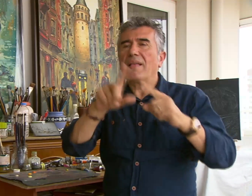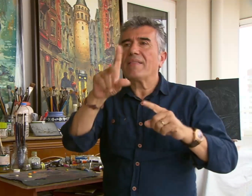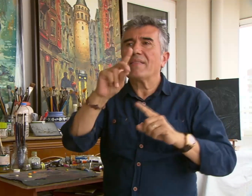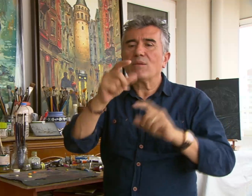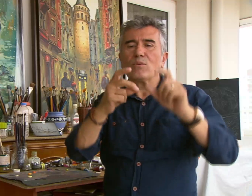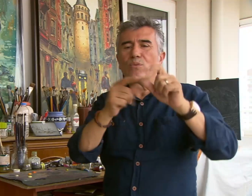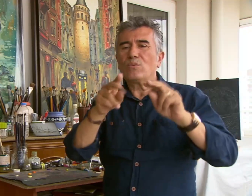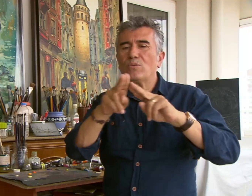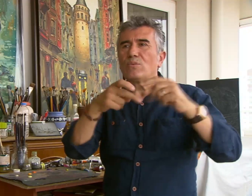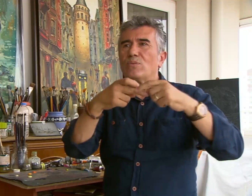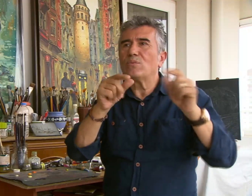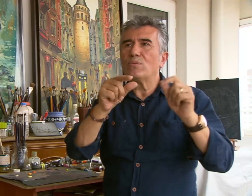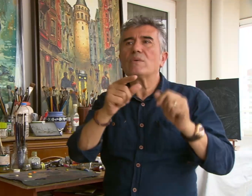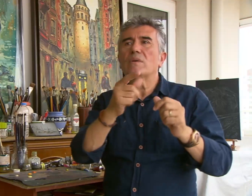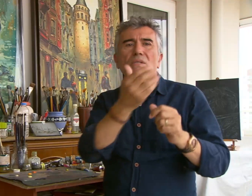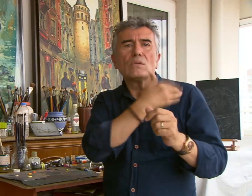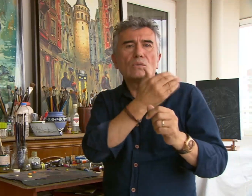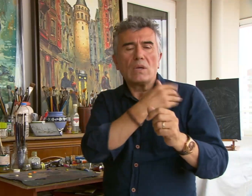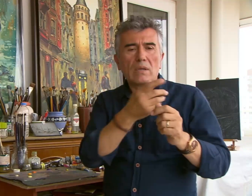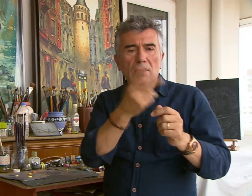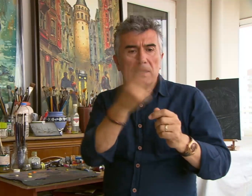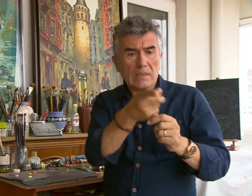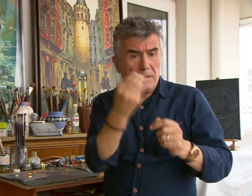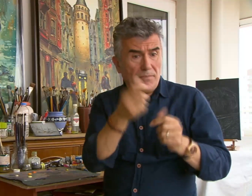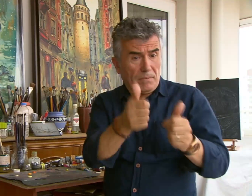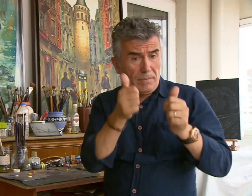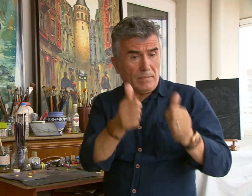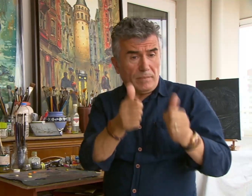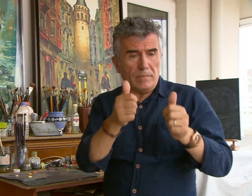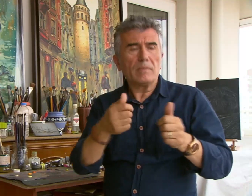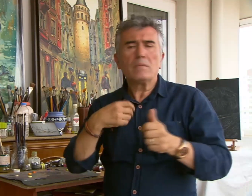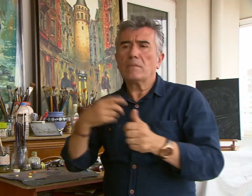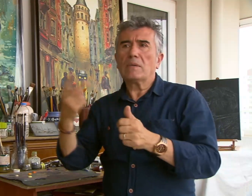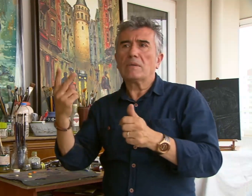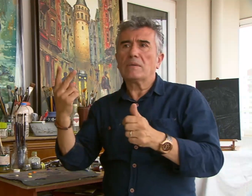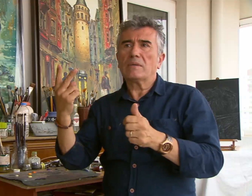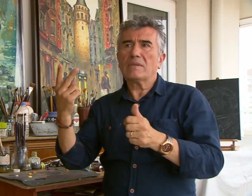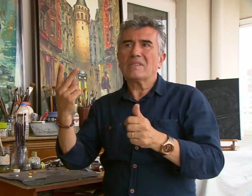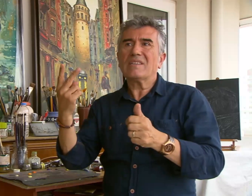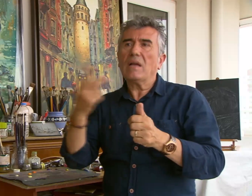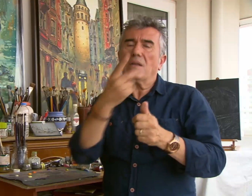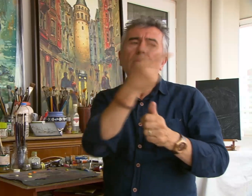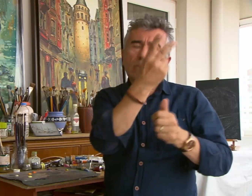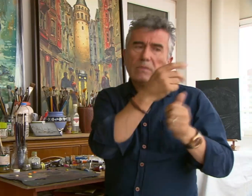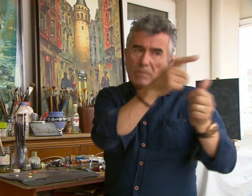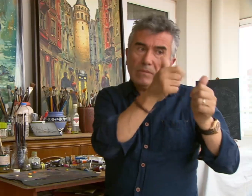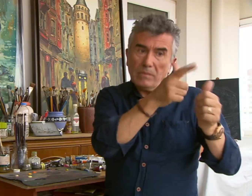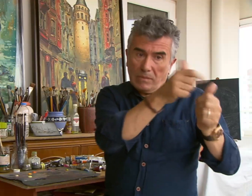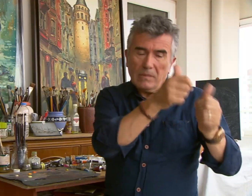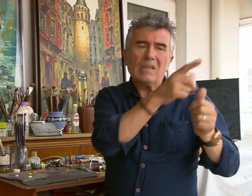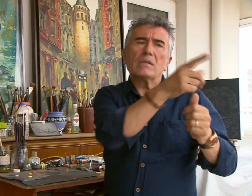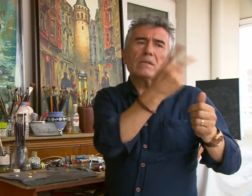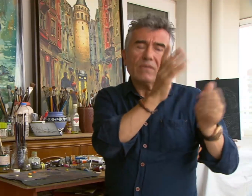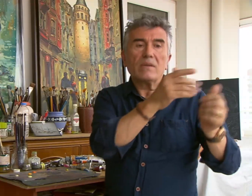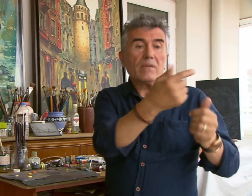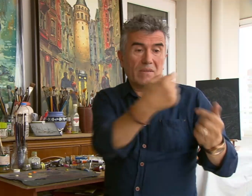Kim destek oldu derseniz çok yakın arkadaşım Ali Şükrü Fidan. Kendisi de eski